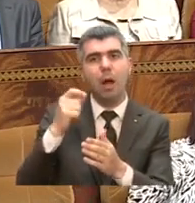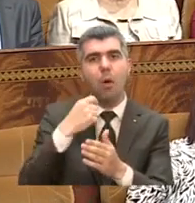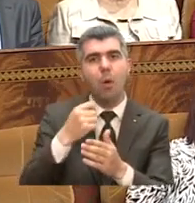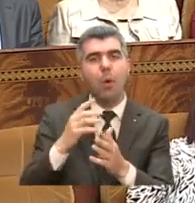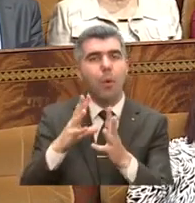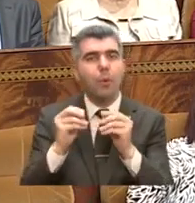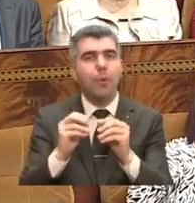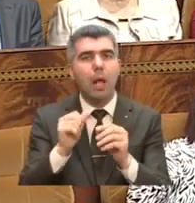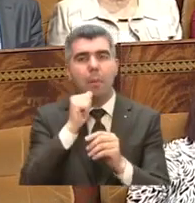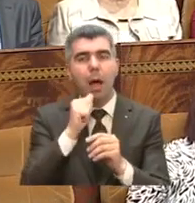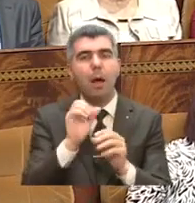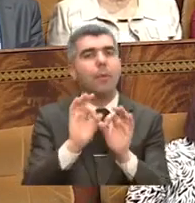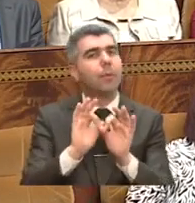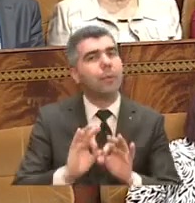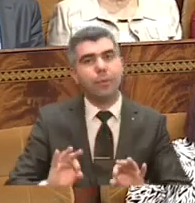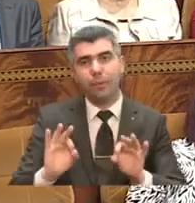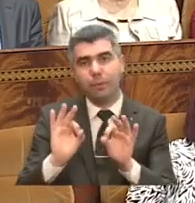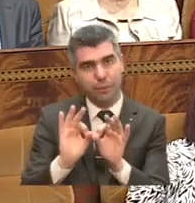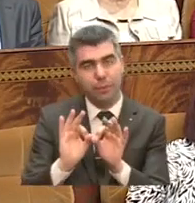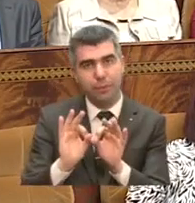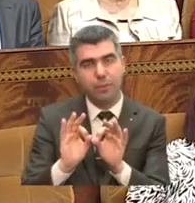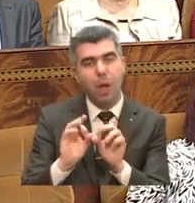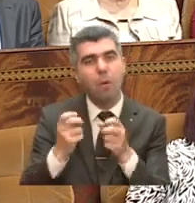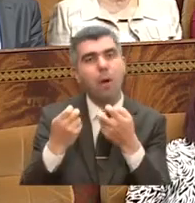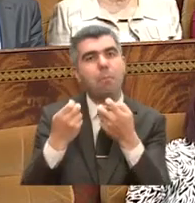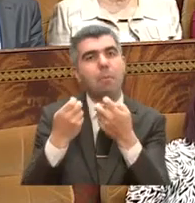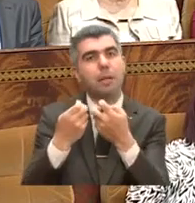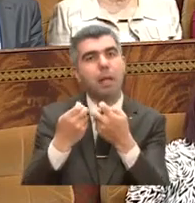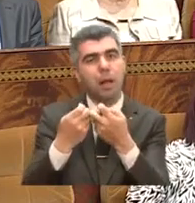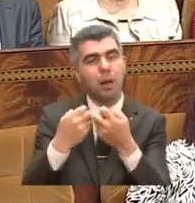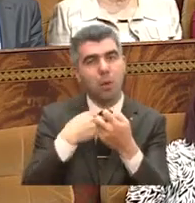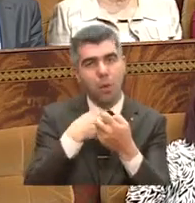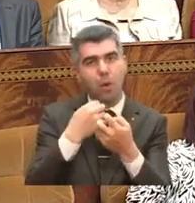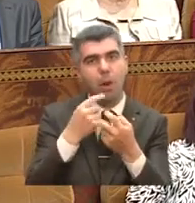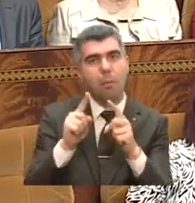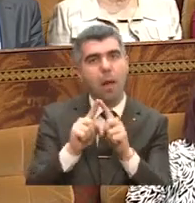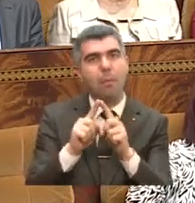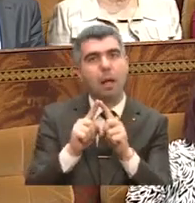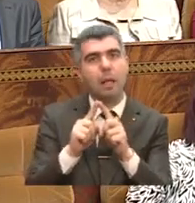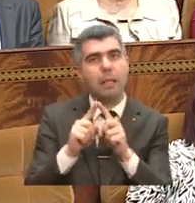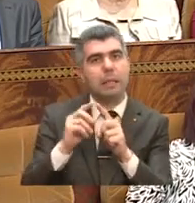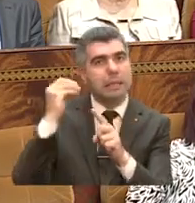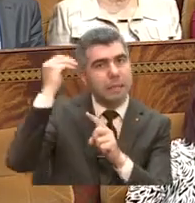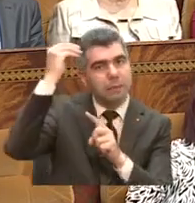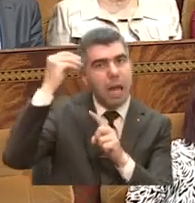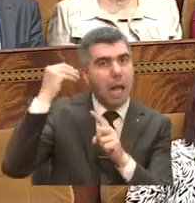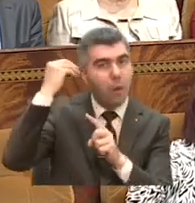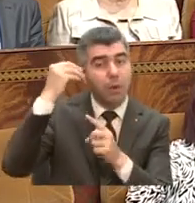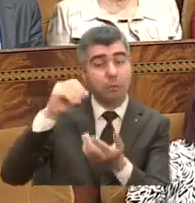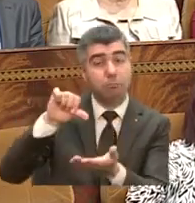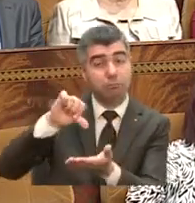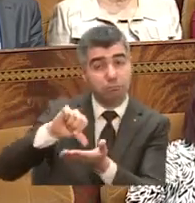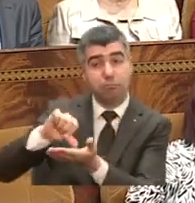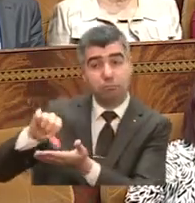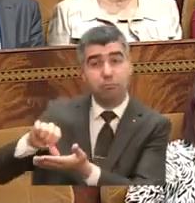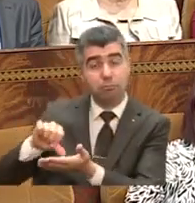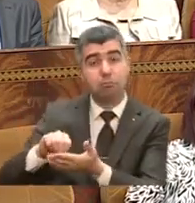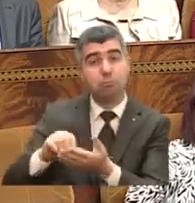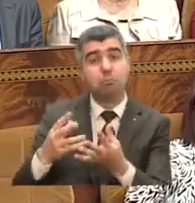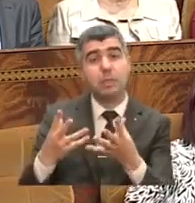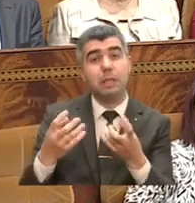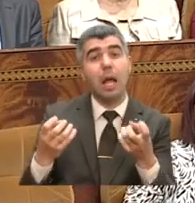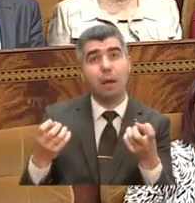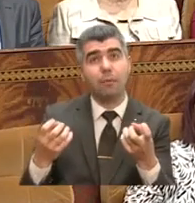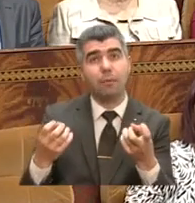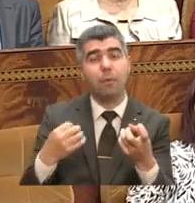المادة الحيوية، ونعطيكم على سبيل المثال إقليم شفشاون الذي يعرف أكثر تساقطات مطرية على صعيد الوطن،